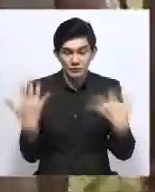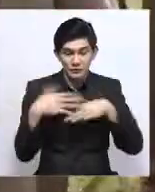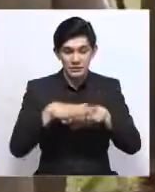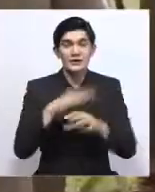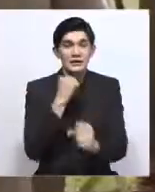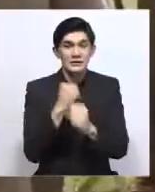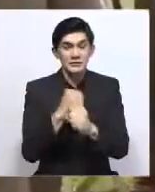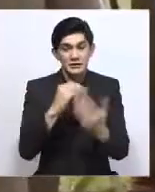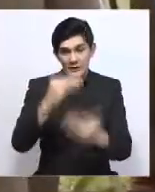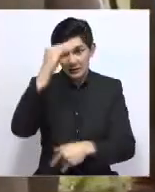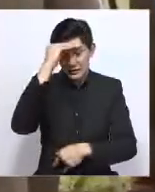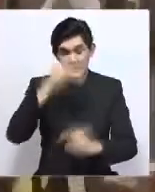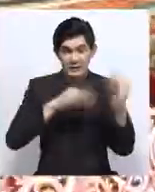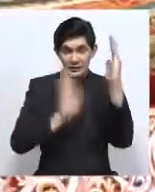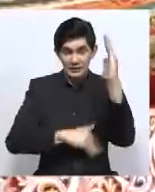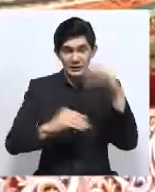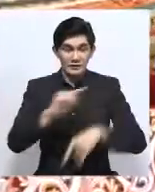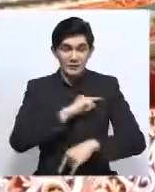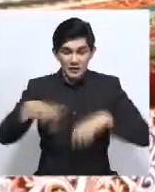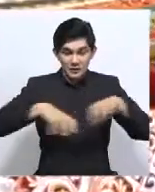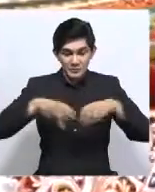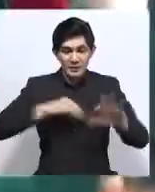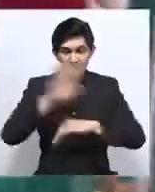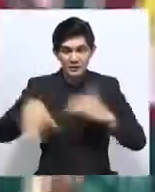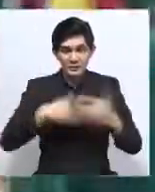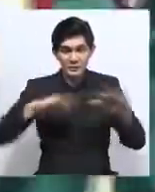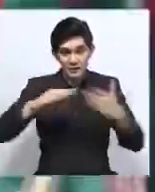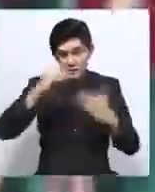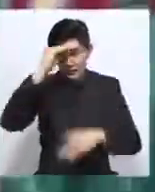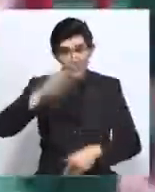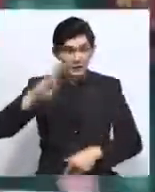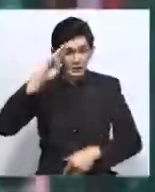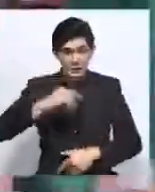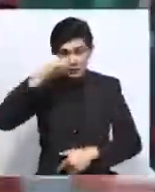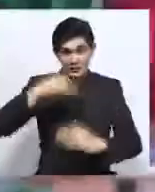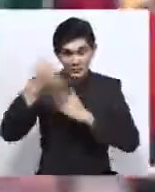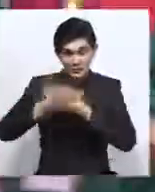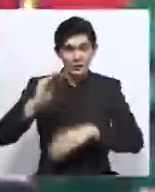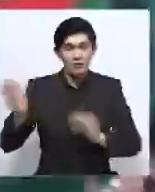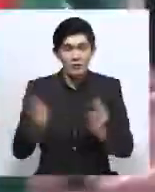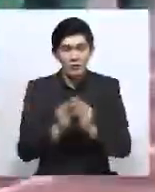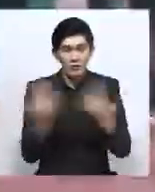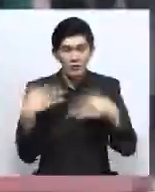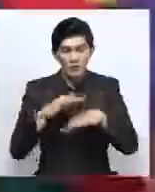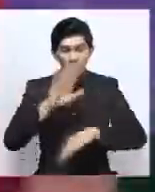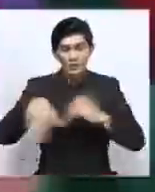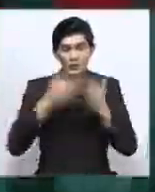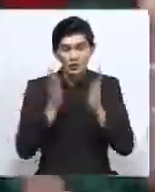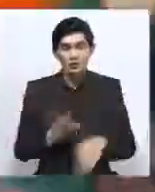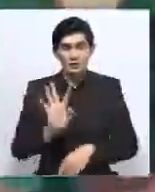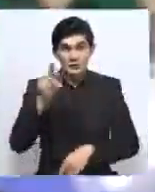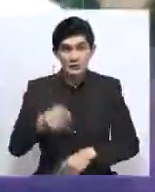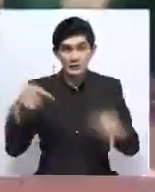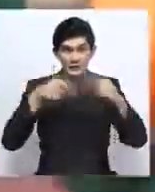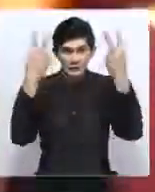ศึกษาจังหวัดชายแดนภาคใต้ซึ่งมีลูกเสือเนตรนารีทั้งประเทศไทยและต่างประเทศเข้าร่วมกว่า 4,000 คนค่ะโดยนายกรัฐมนต